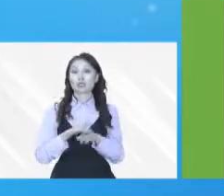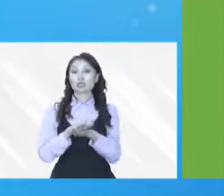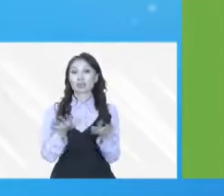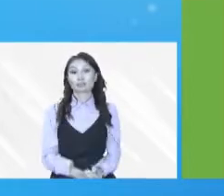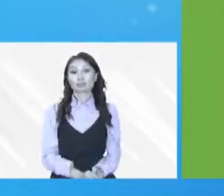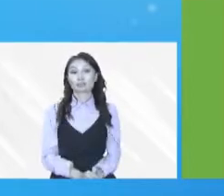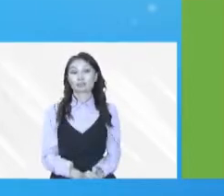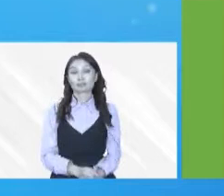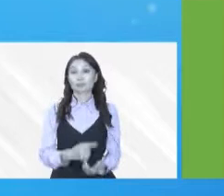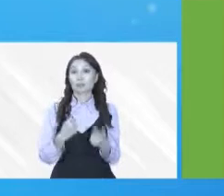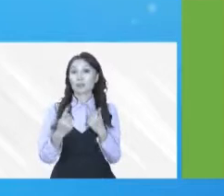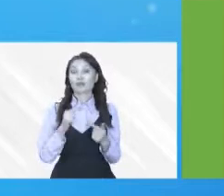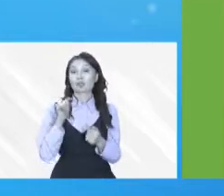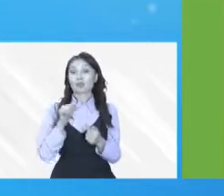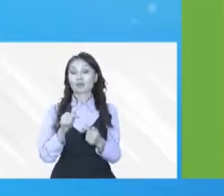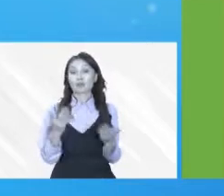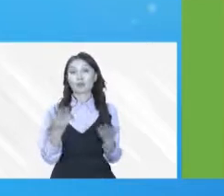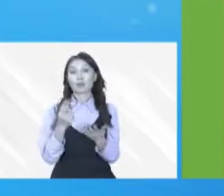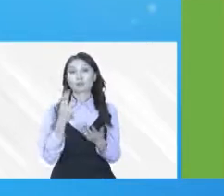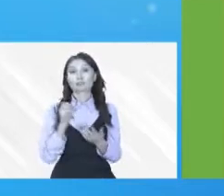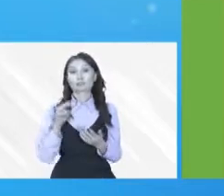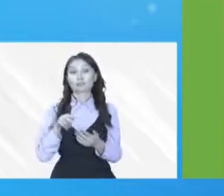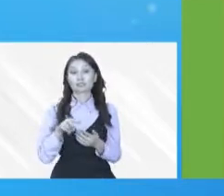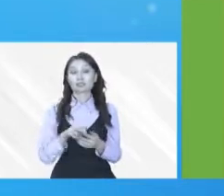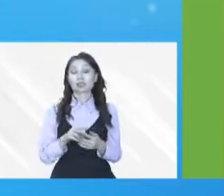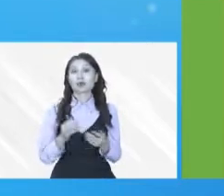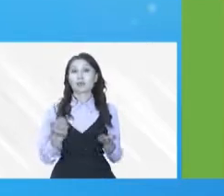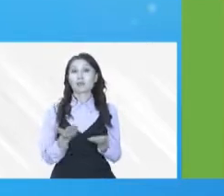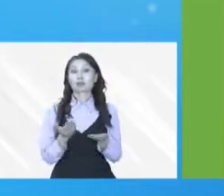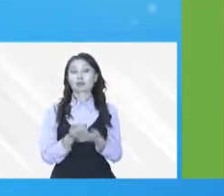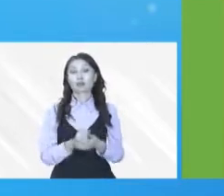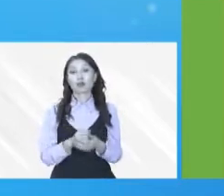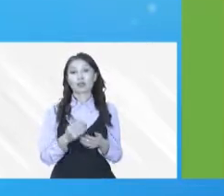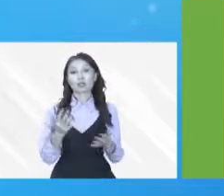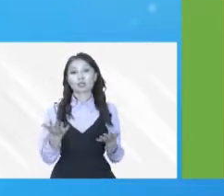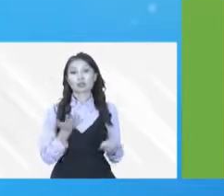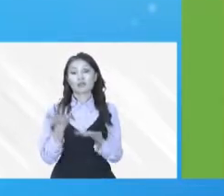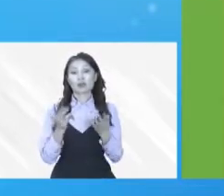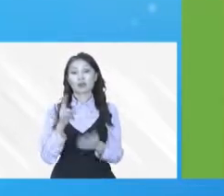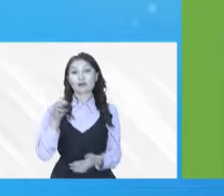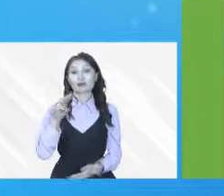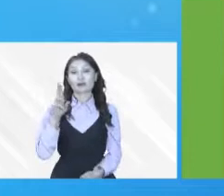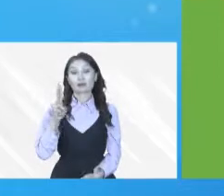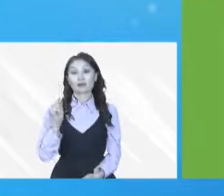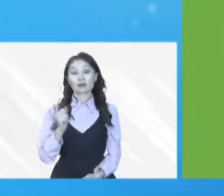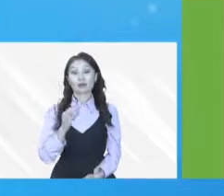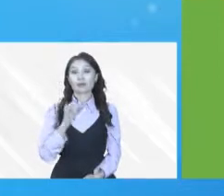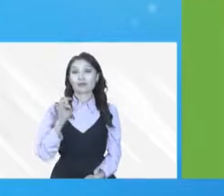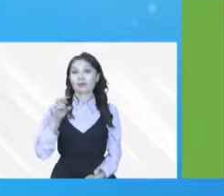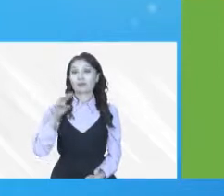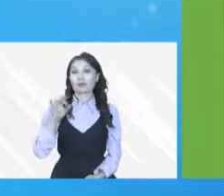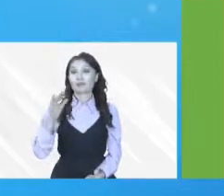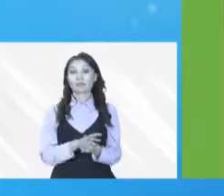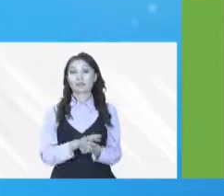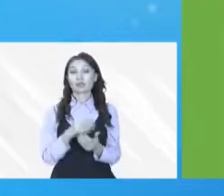живой клетки. Поговорили о том, какой цикл проживает живая клетка – интерфазу